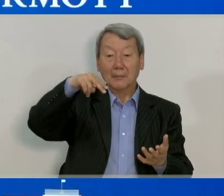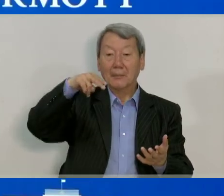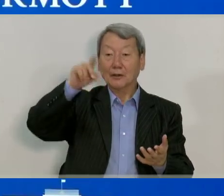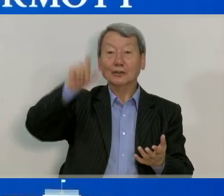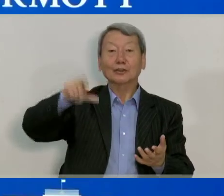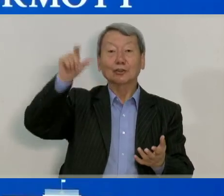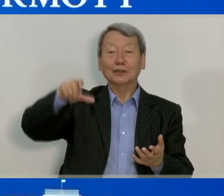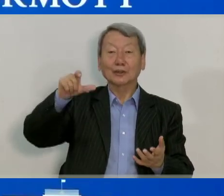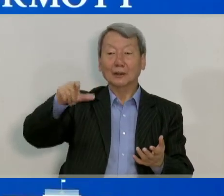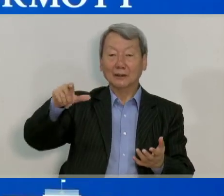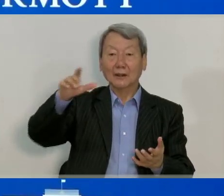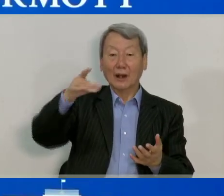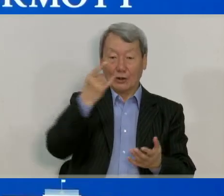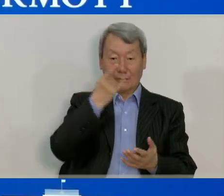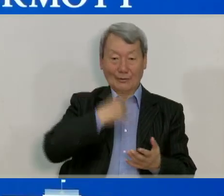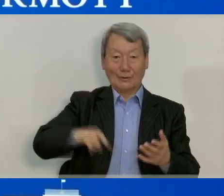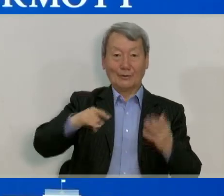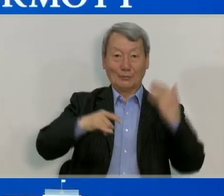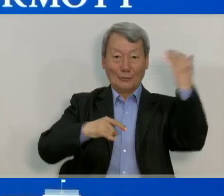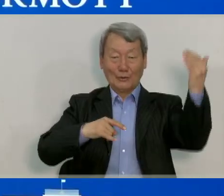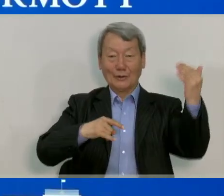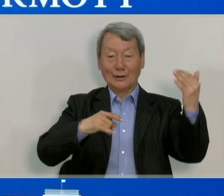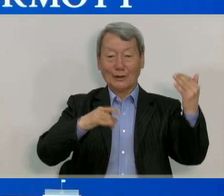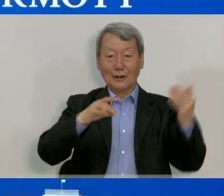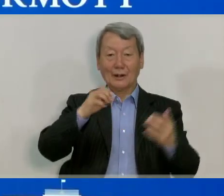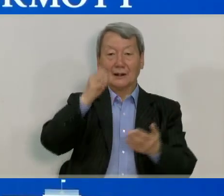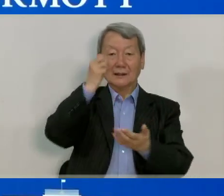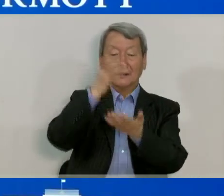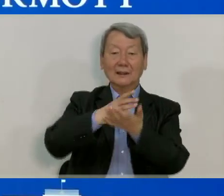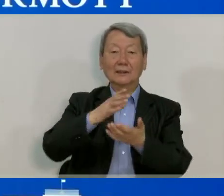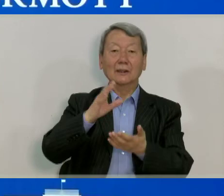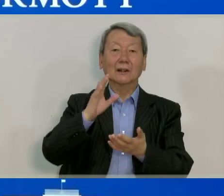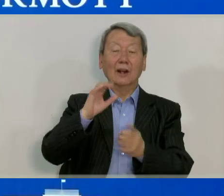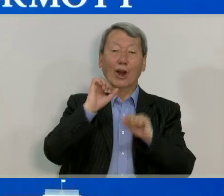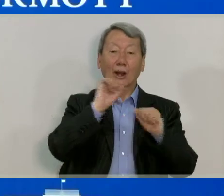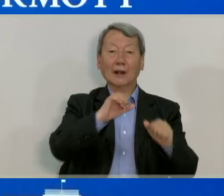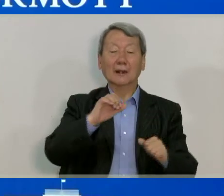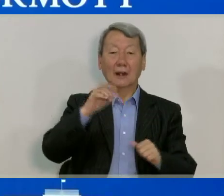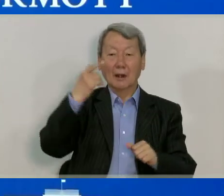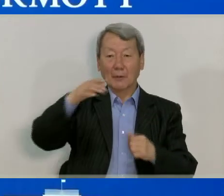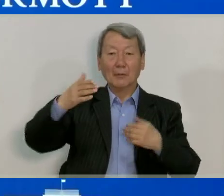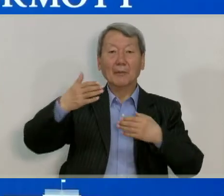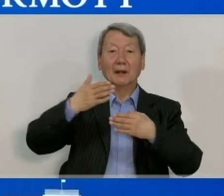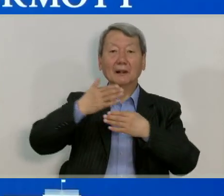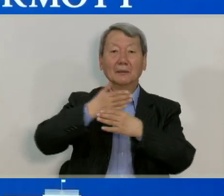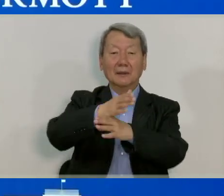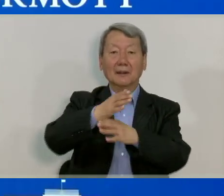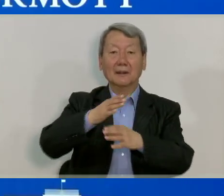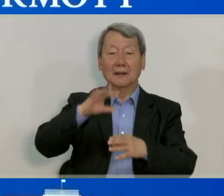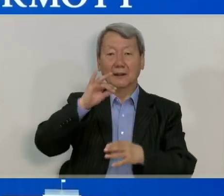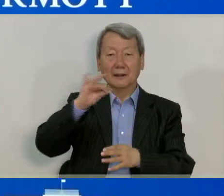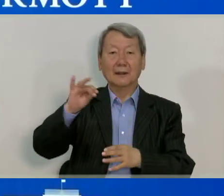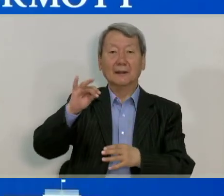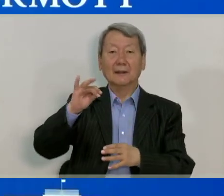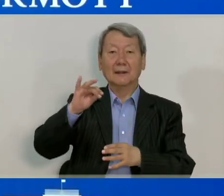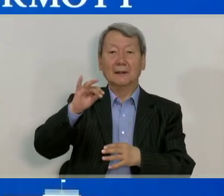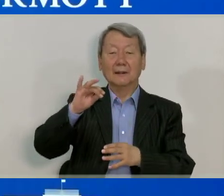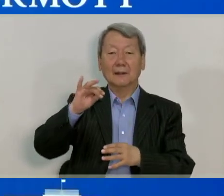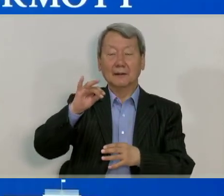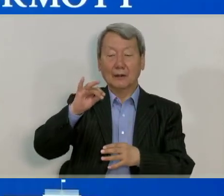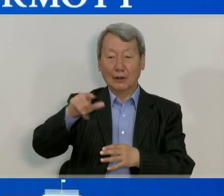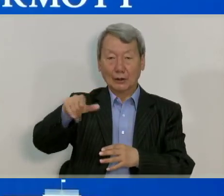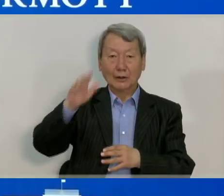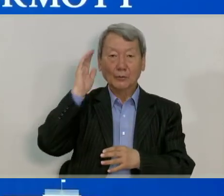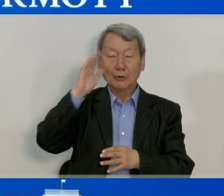пациентов на роды. Это проведено перераспределение. И